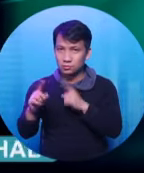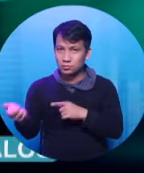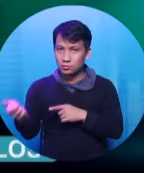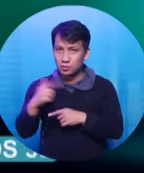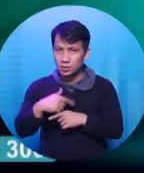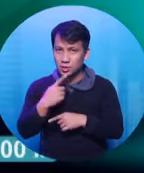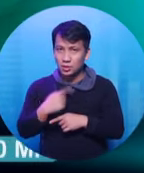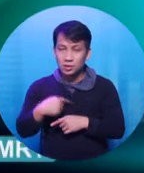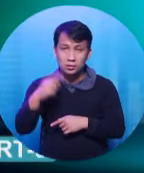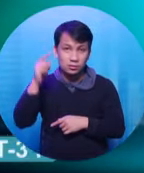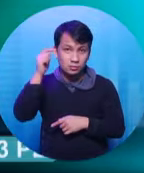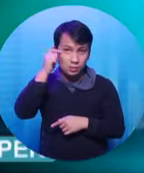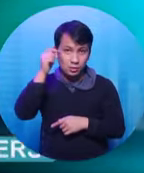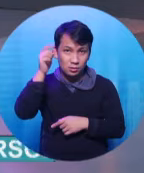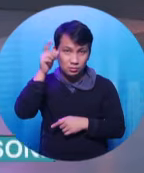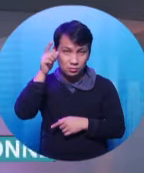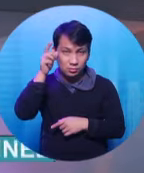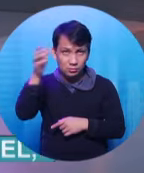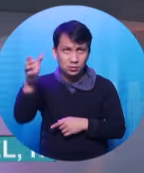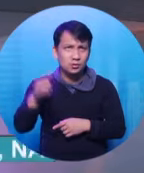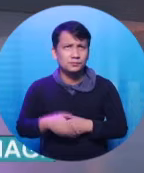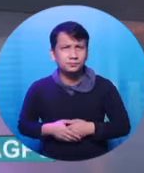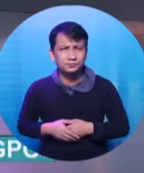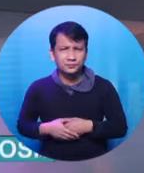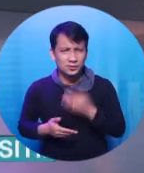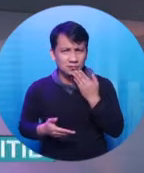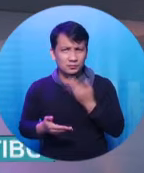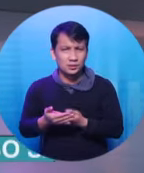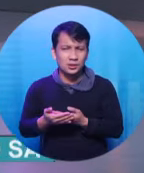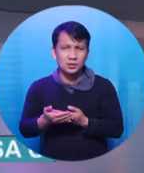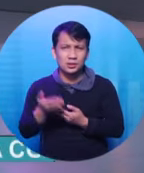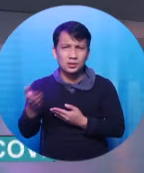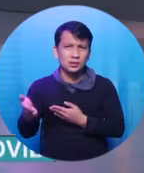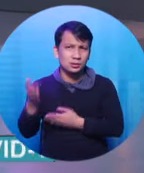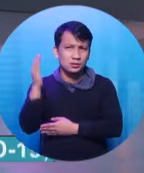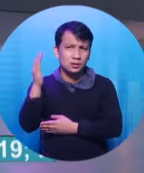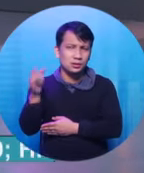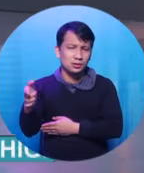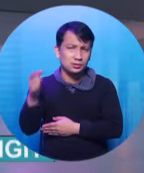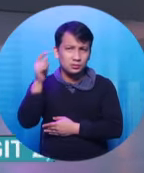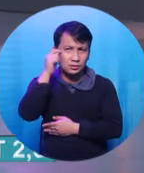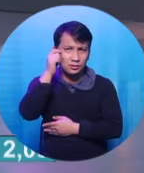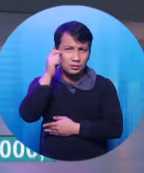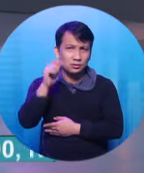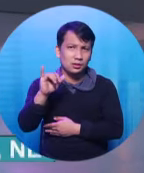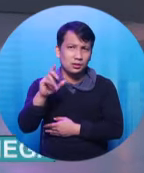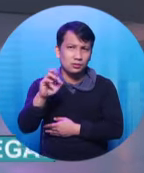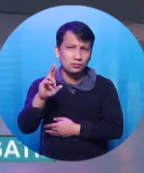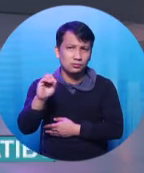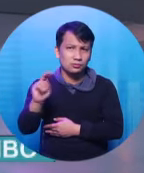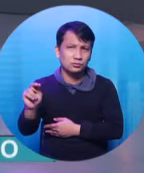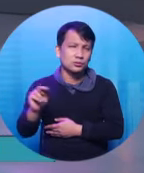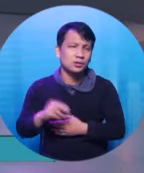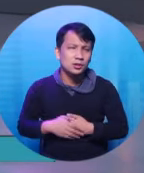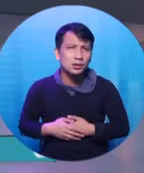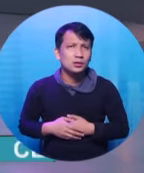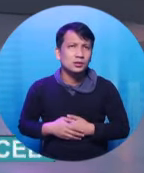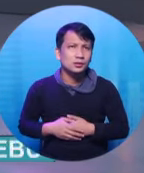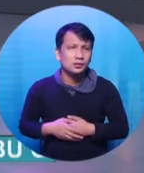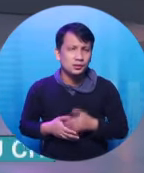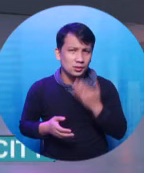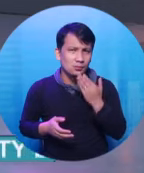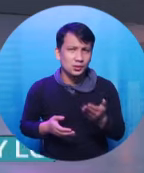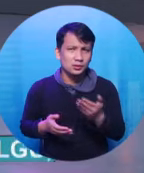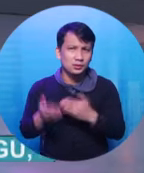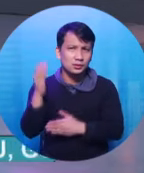si Tyrone Camiller. Magandang tanghali po, Sir Tyrone. Magandang tanghali